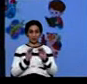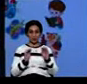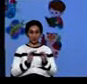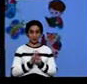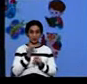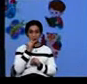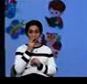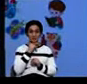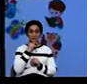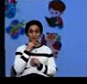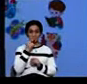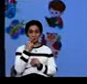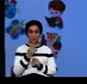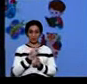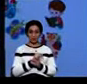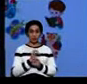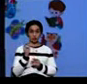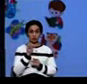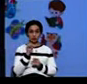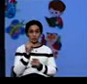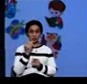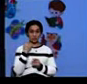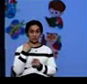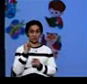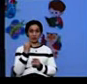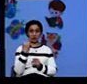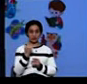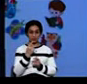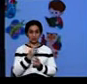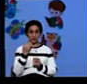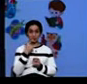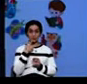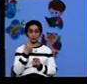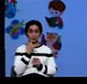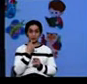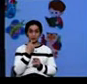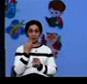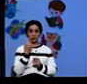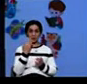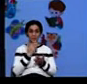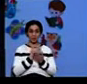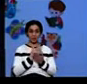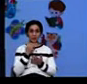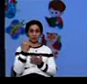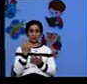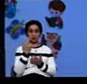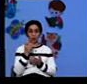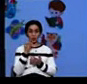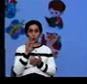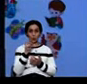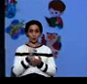Ребята, обратите внимание, что цифра 1 в русском языке имеет три